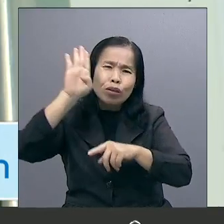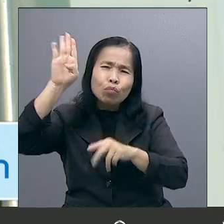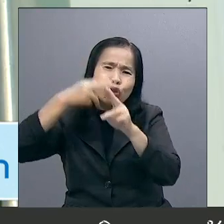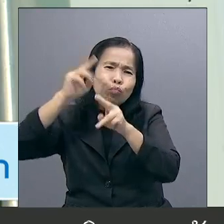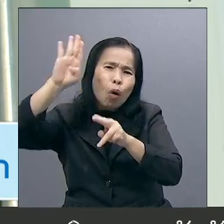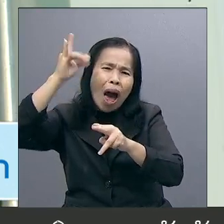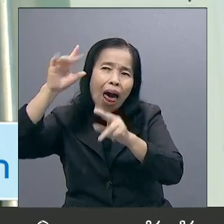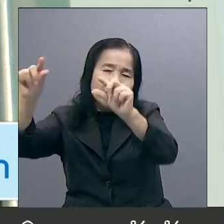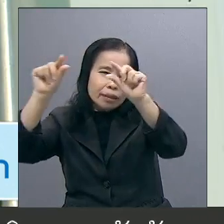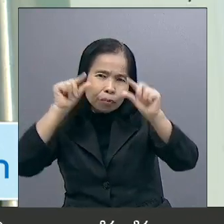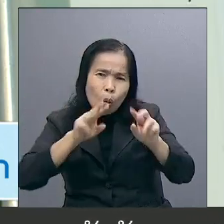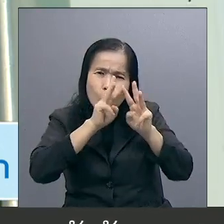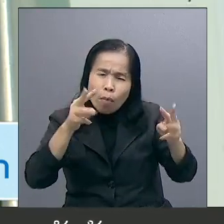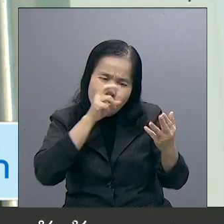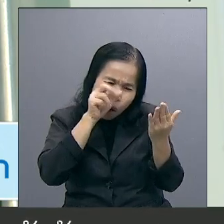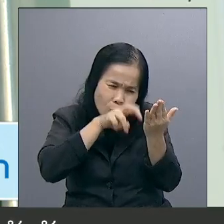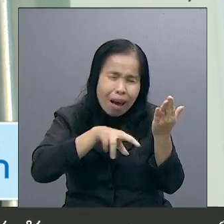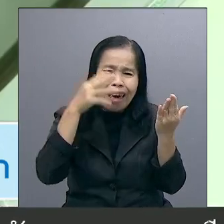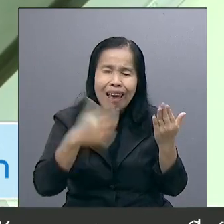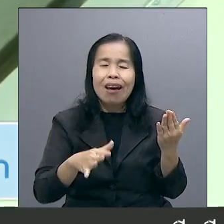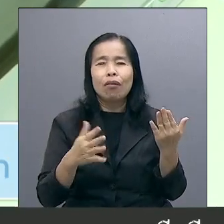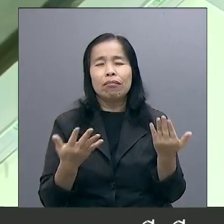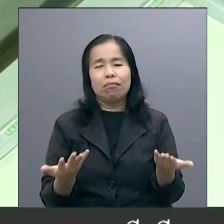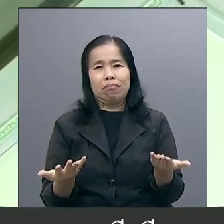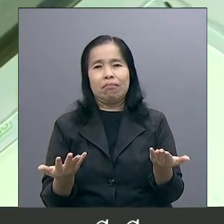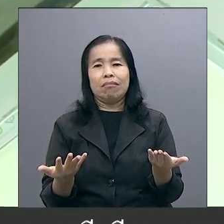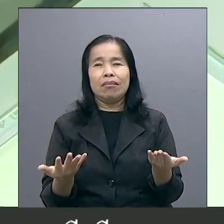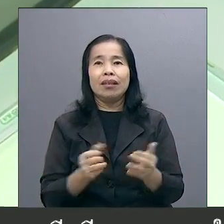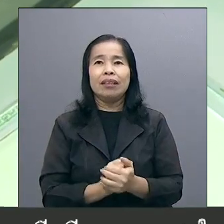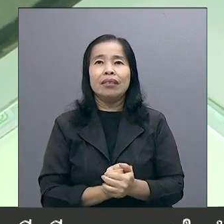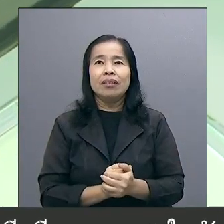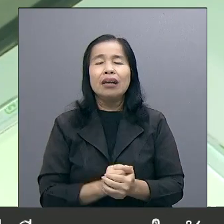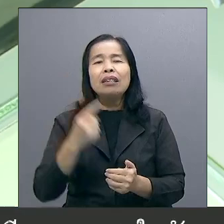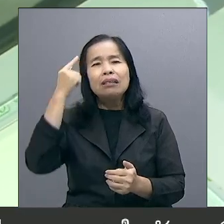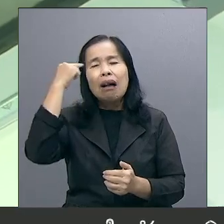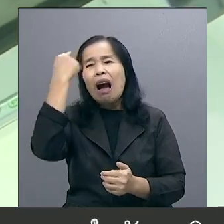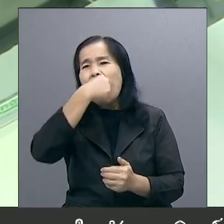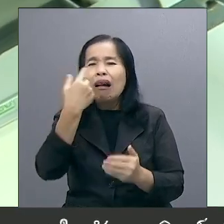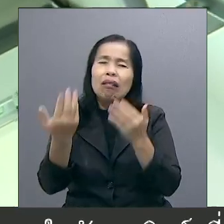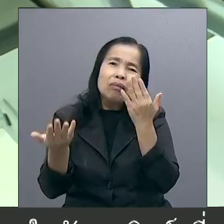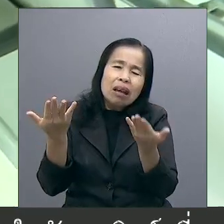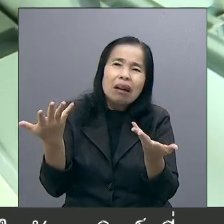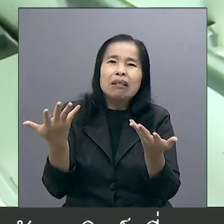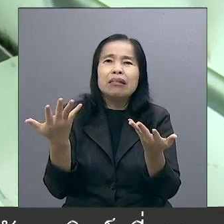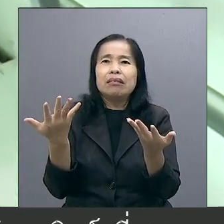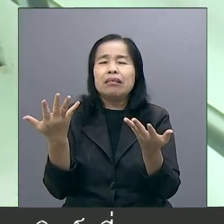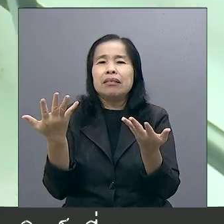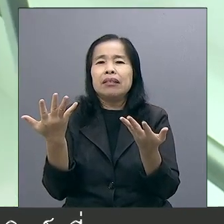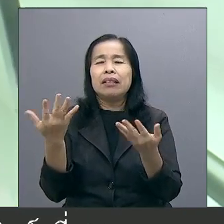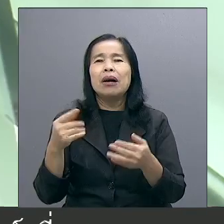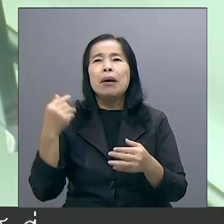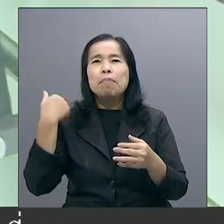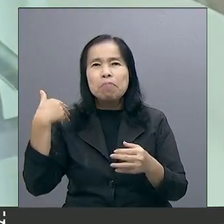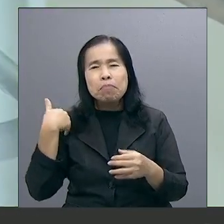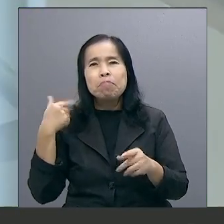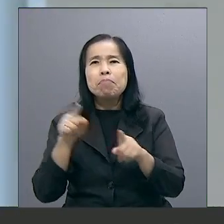งๆ ไมใช่ใครก็ได้มีอปกรณใหดูมีปุ่มมีโอเตอร์